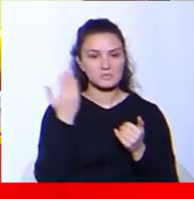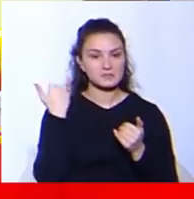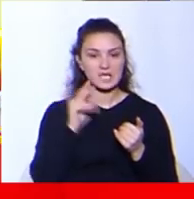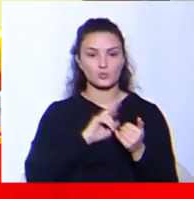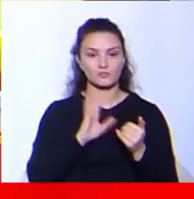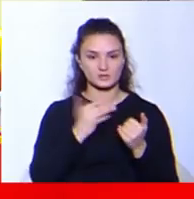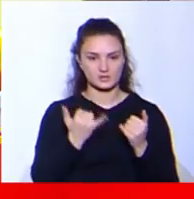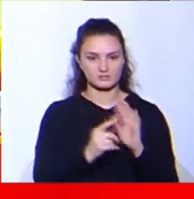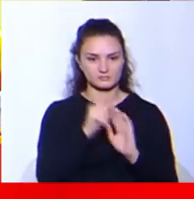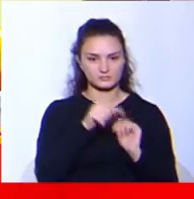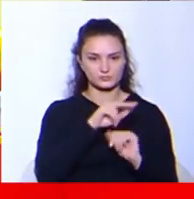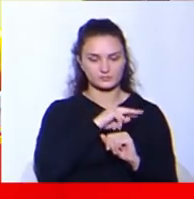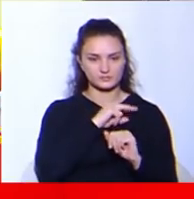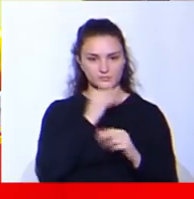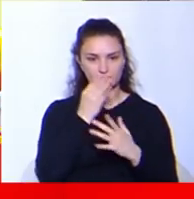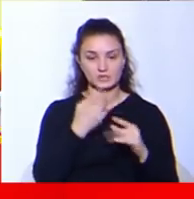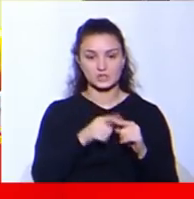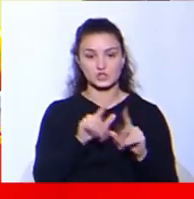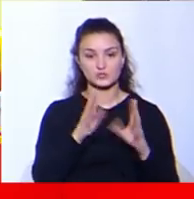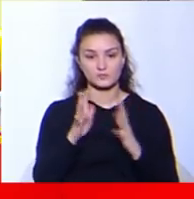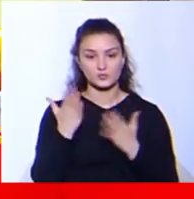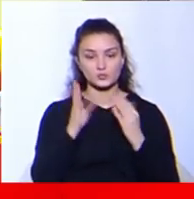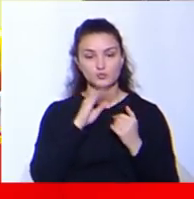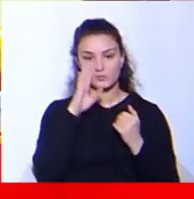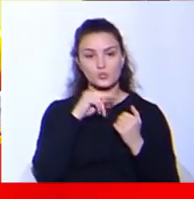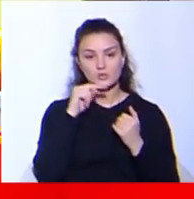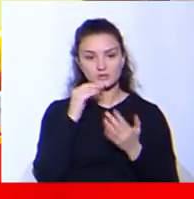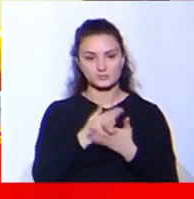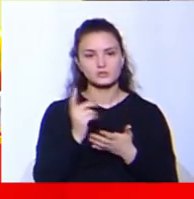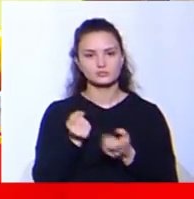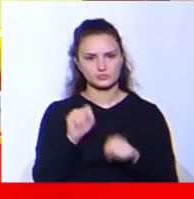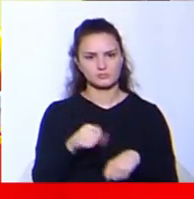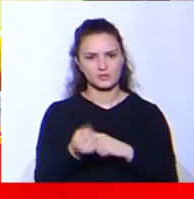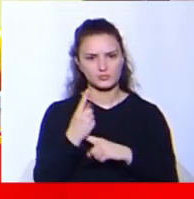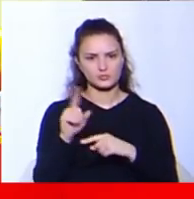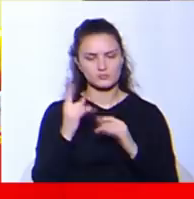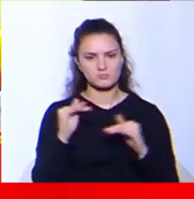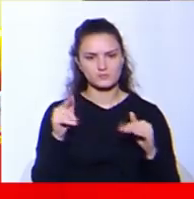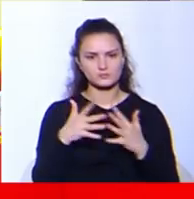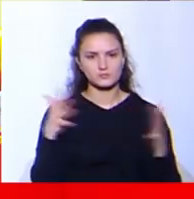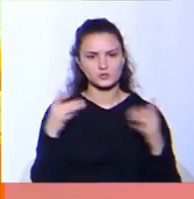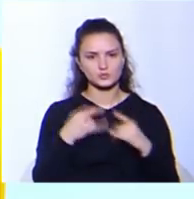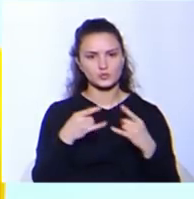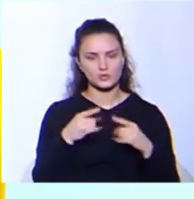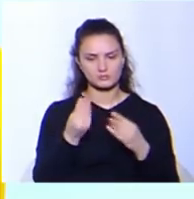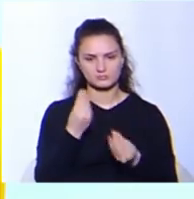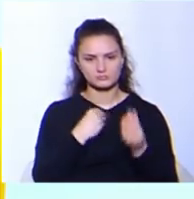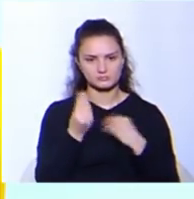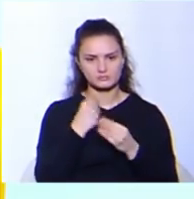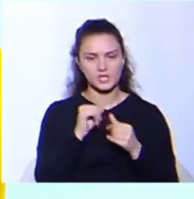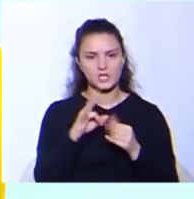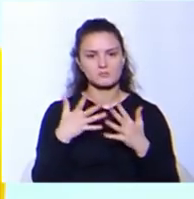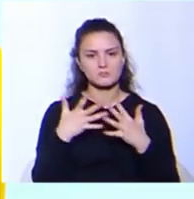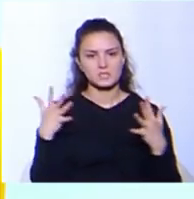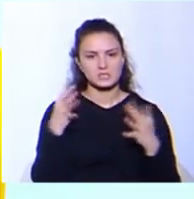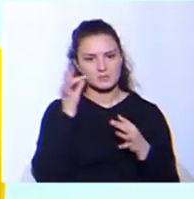არ უყვარდა. აი ასეთ შემთხვევაში თუ მშობელი ყურადღებით არის, შეიძლება აღმოაჩინოს, რომ ბავშვი იმაზე მეტ შოკოლადს მიირთმევს, ან იმაზე